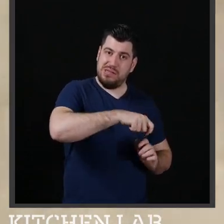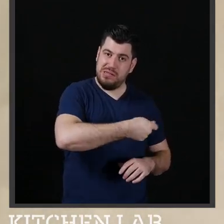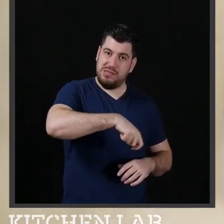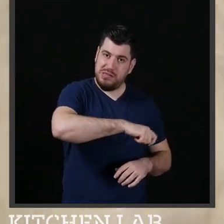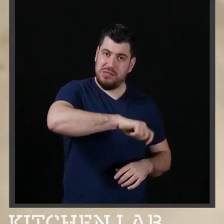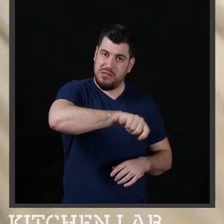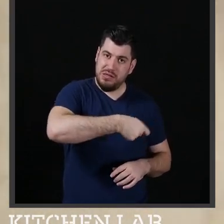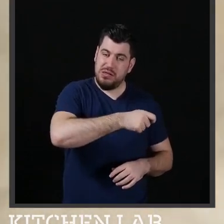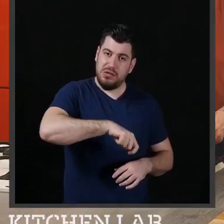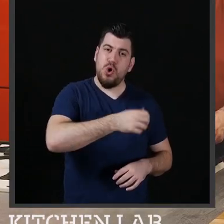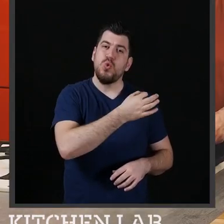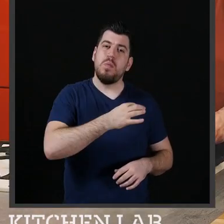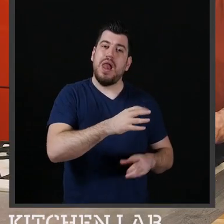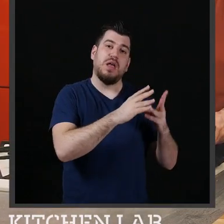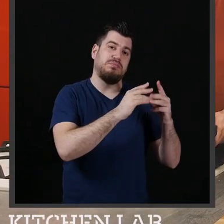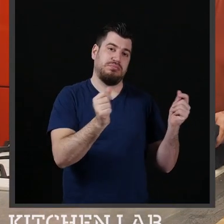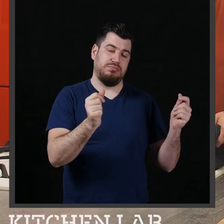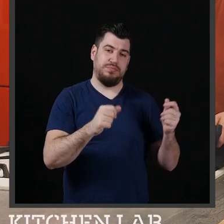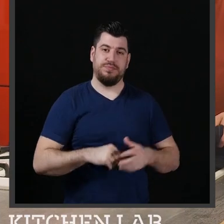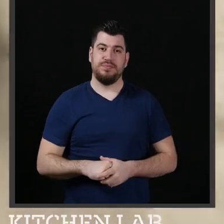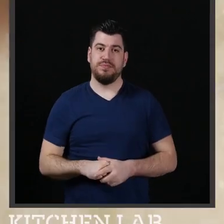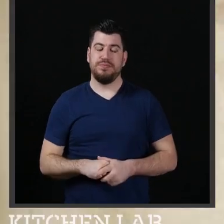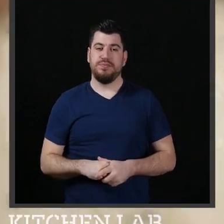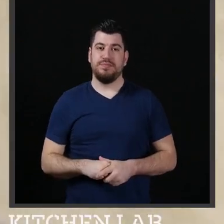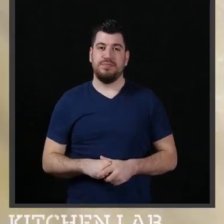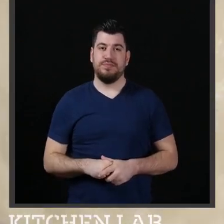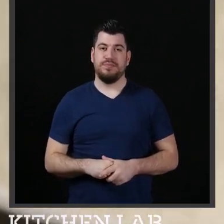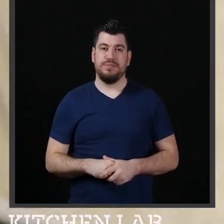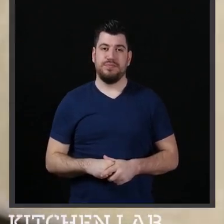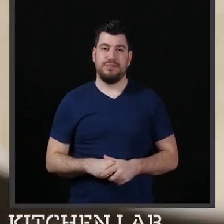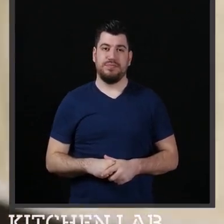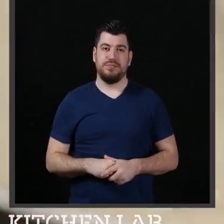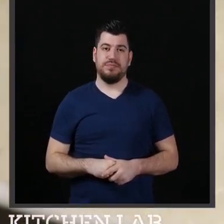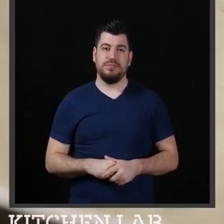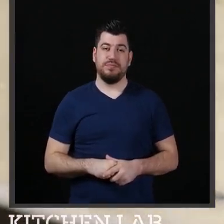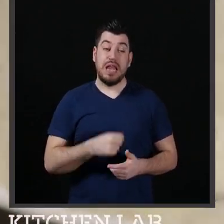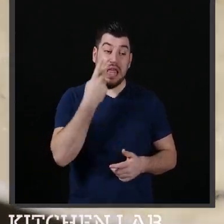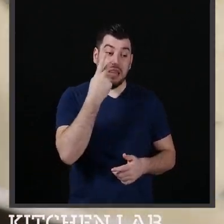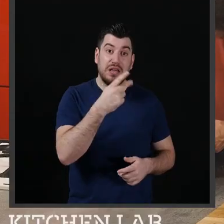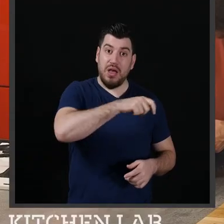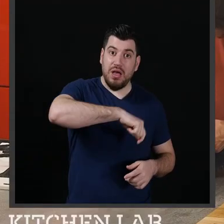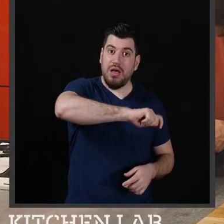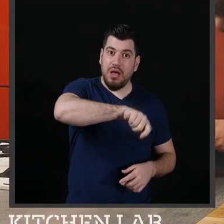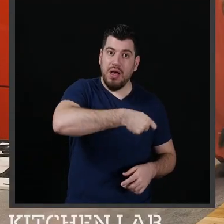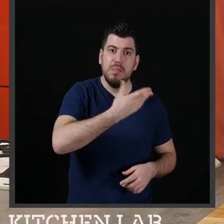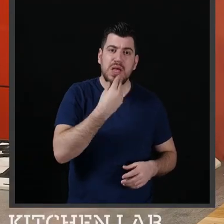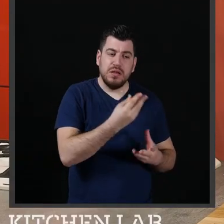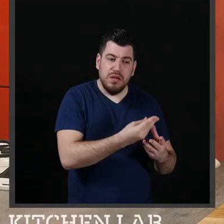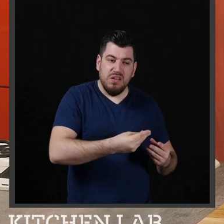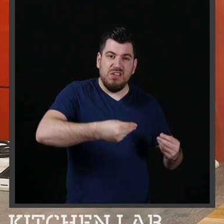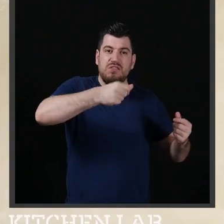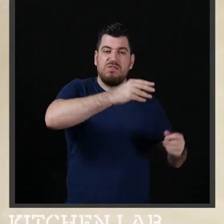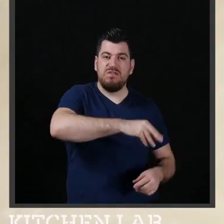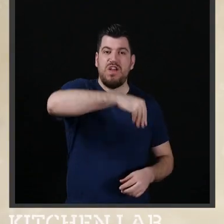γρουμπαλάκια και θα γίνει ωραία. Κοιτάξτε εδώ, όσο ανακατεύω γίνεται βελούδινη.